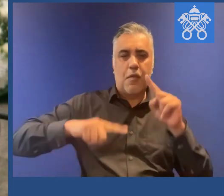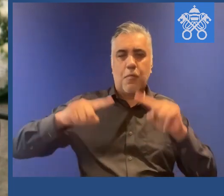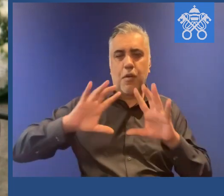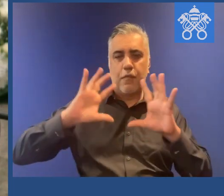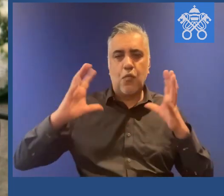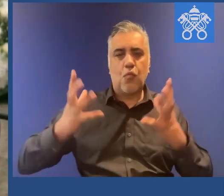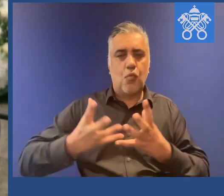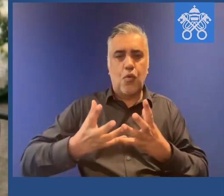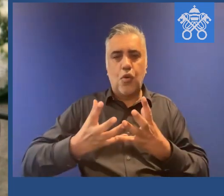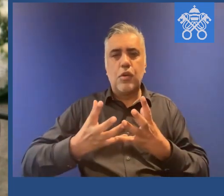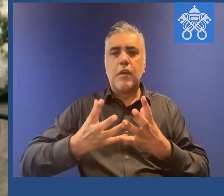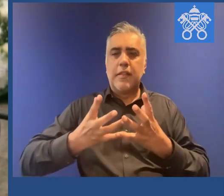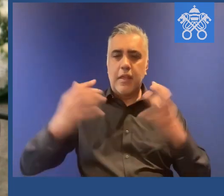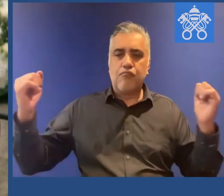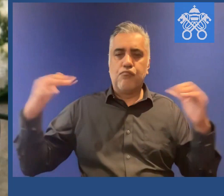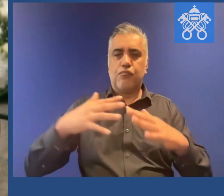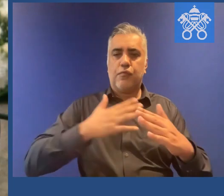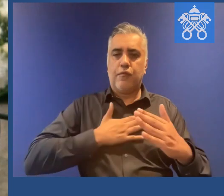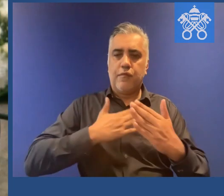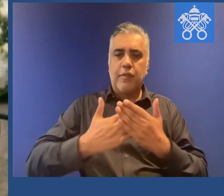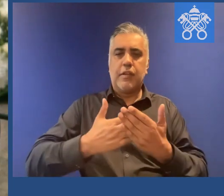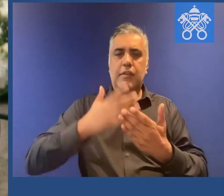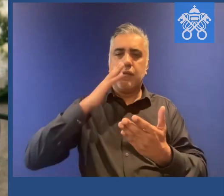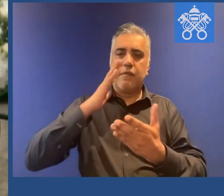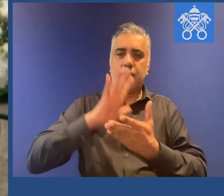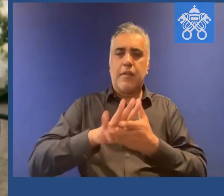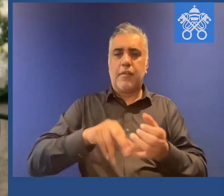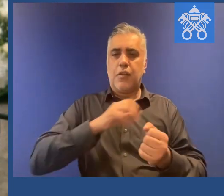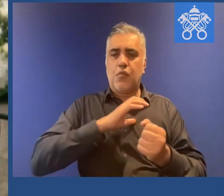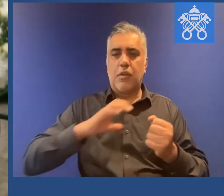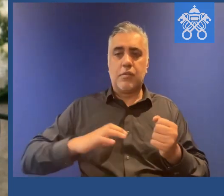si ritrovano insieme a confessare l'unica fede in Cristo.